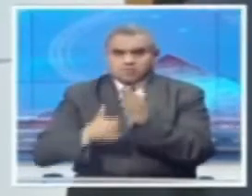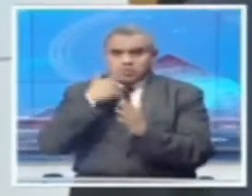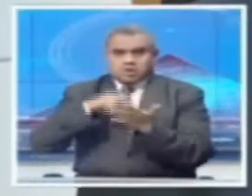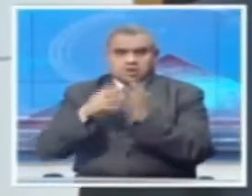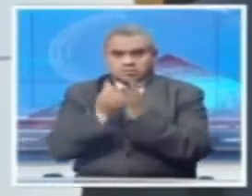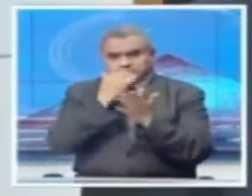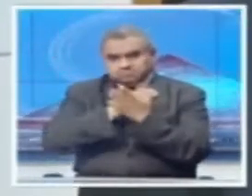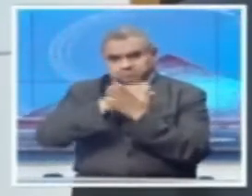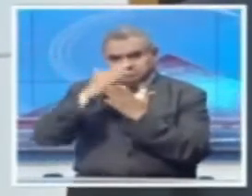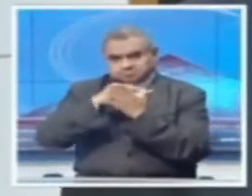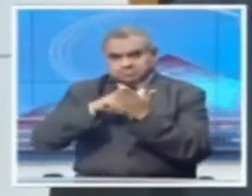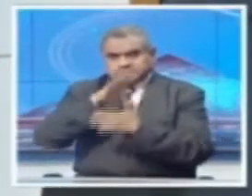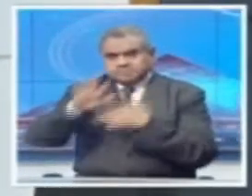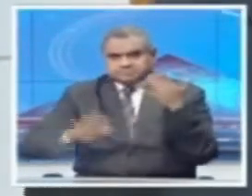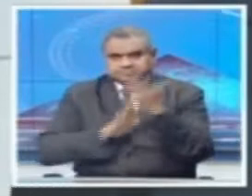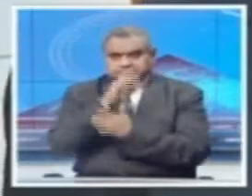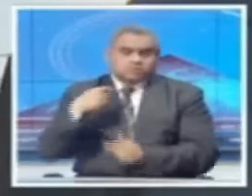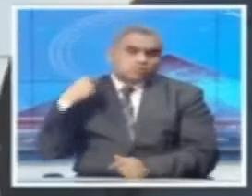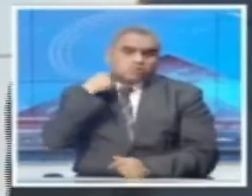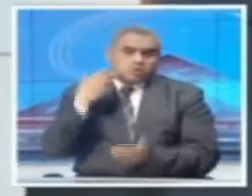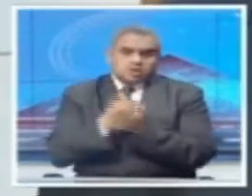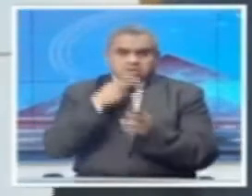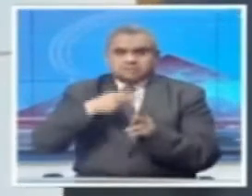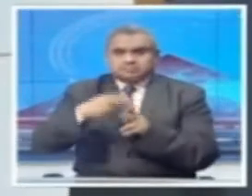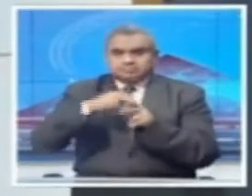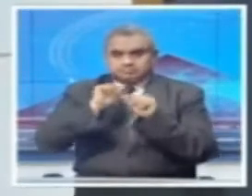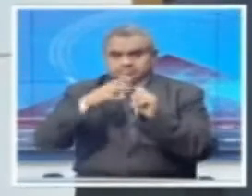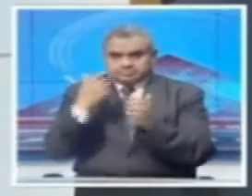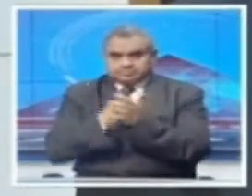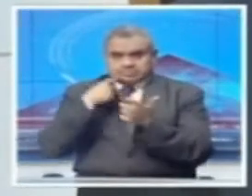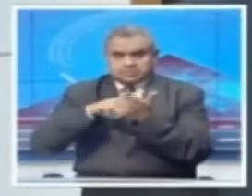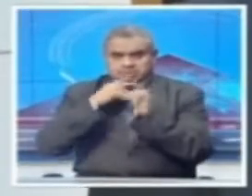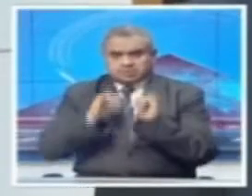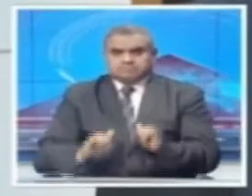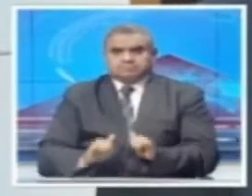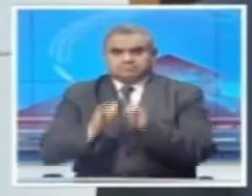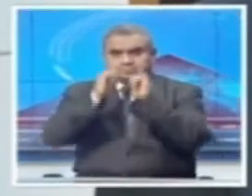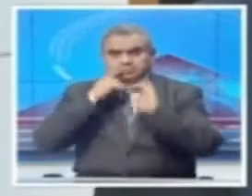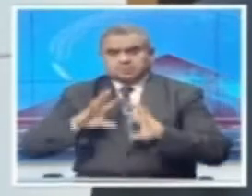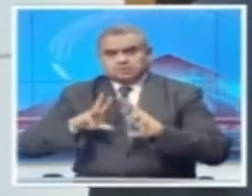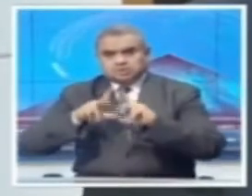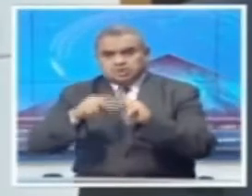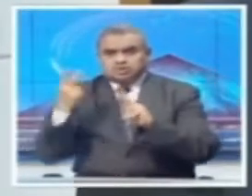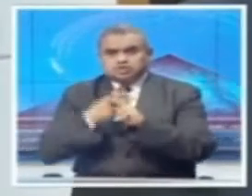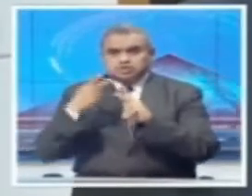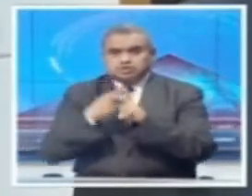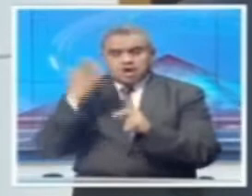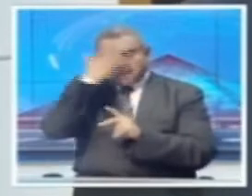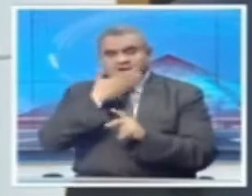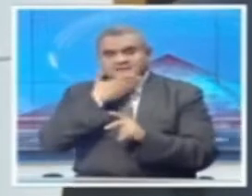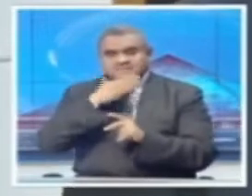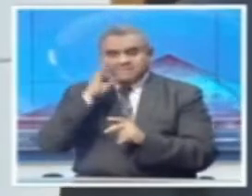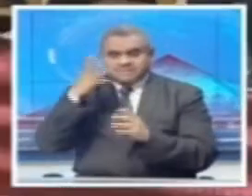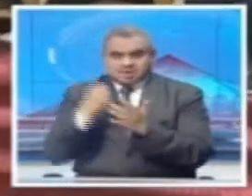معالجتها ومعالجة الأثار السلبية ليها بيترتب عليه الارتقاء بمستوى التنمية في شعوب القارة الأفريقية، وطالما تحققت